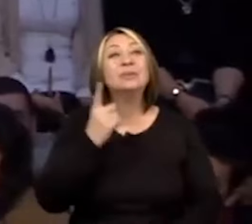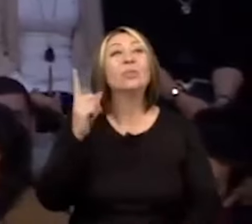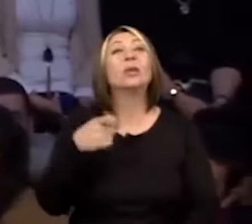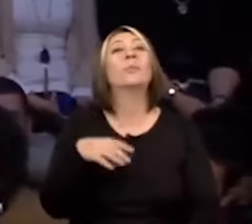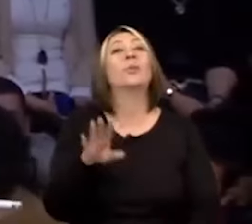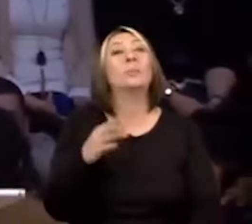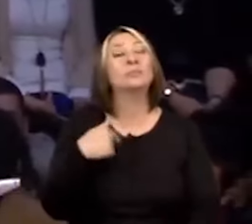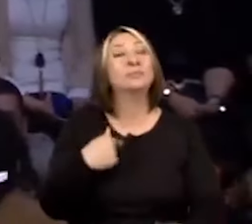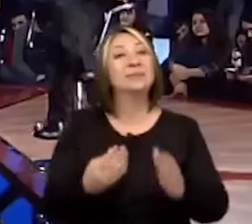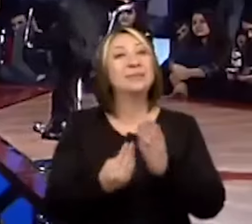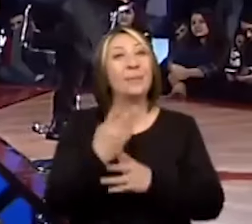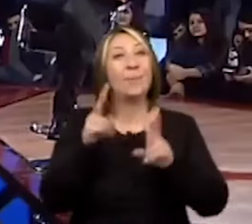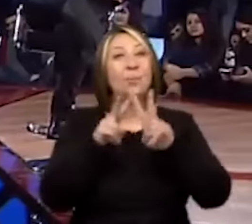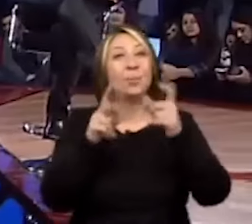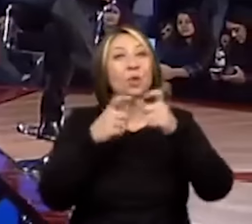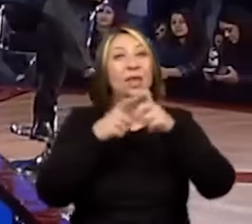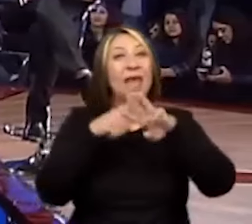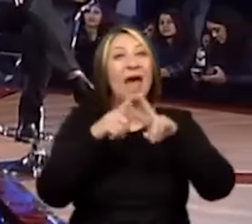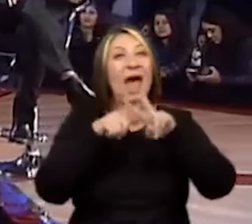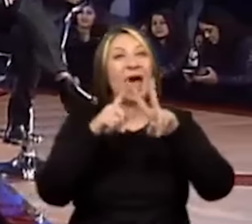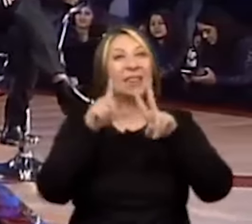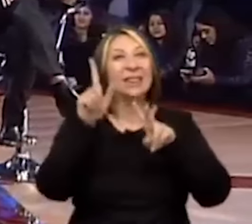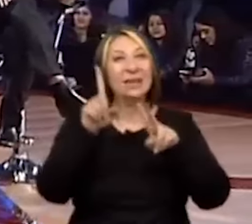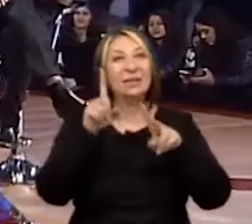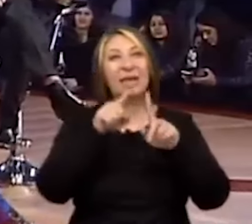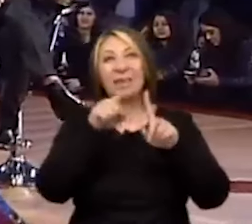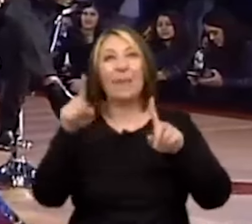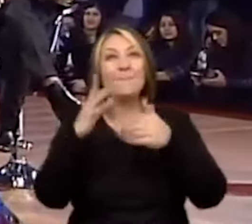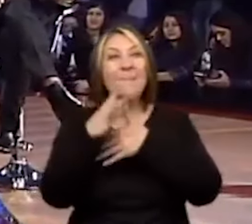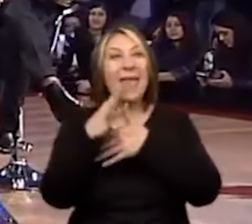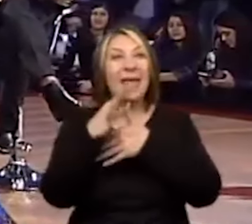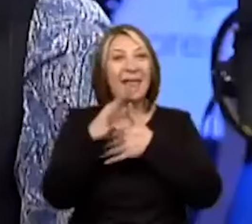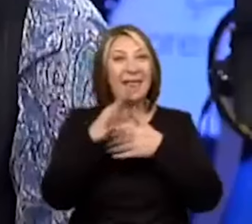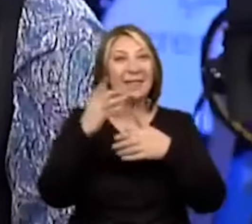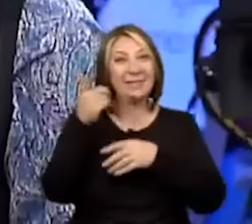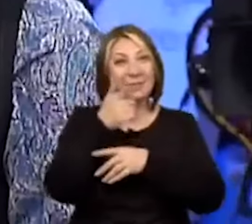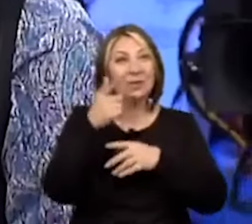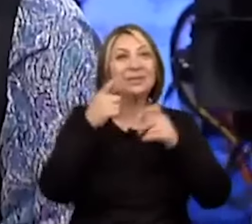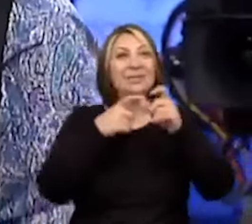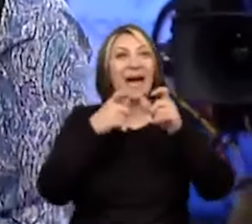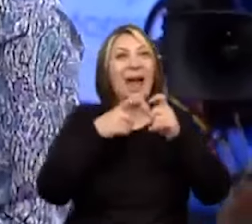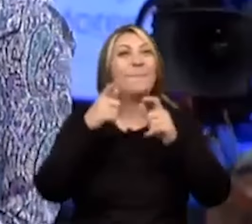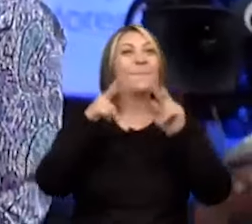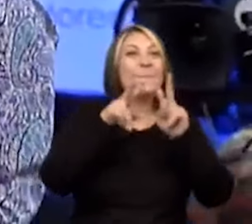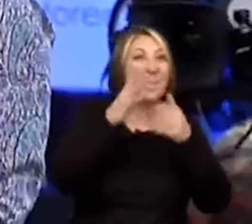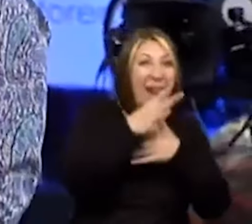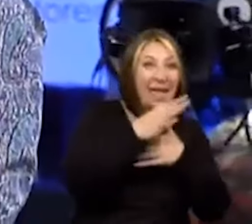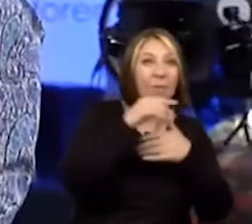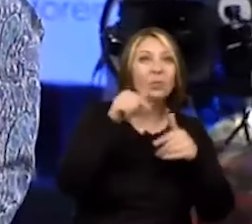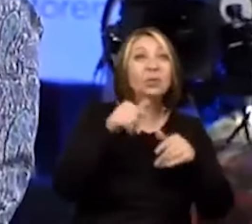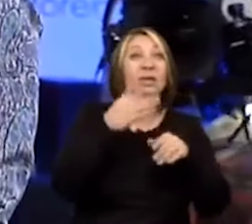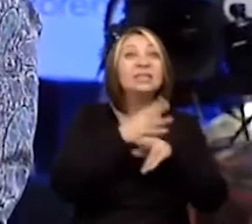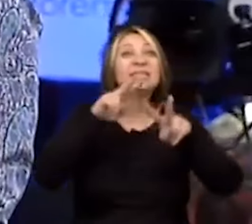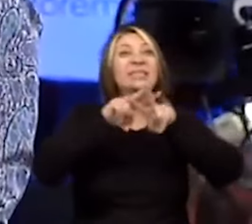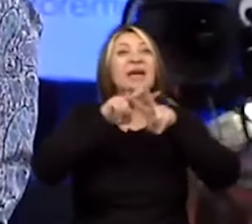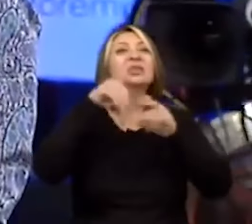Bizim sabahleyin Müge Anlı'ya kadar Meleği izliyorum. Sahrap'la Melek. Bunu hakikaten